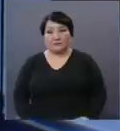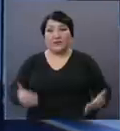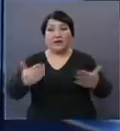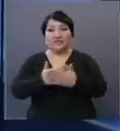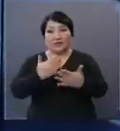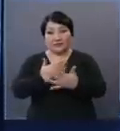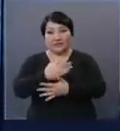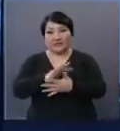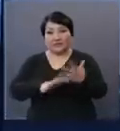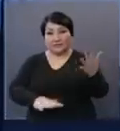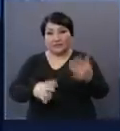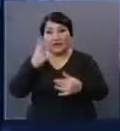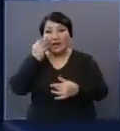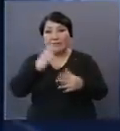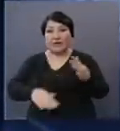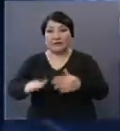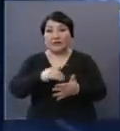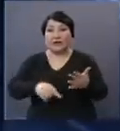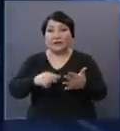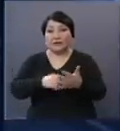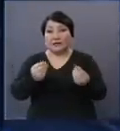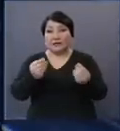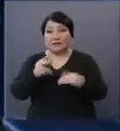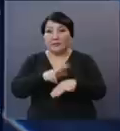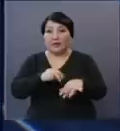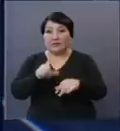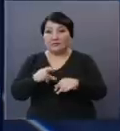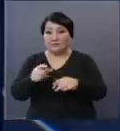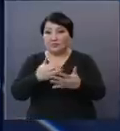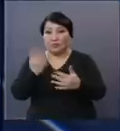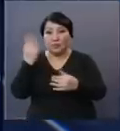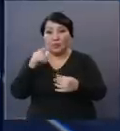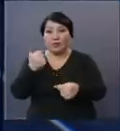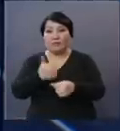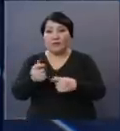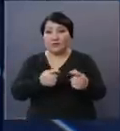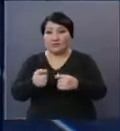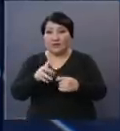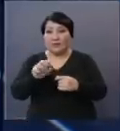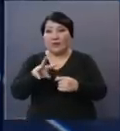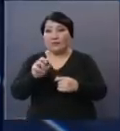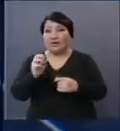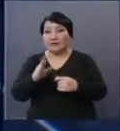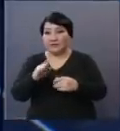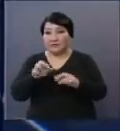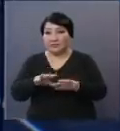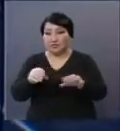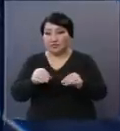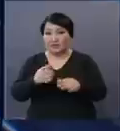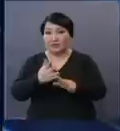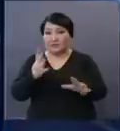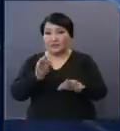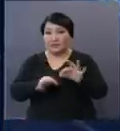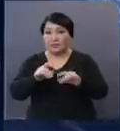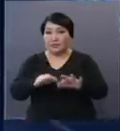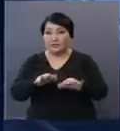Жаңалықтарым жалғастырамыз. Алматыда қалалық қаржы полициясының бұрынғы басшысы Әмірхан Аманбаевтың ісі бойынша кезекті сот процесі өтті.